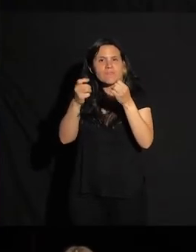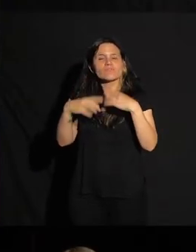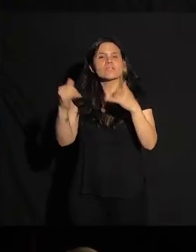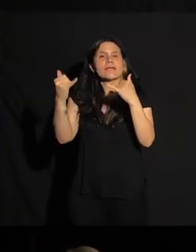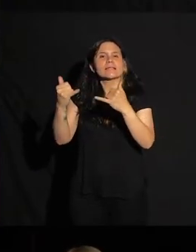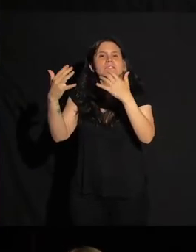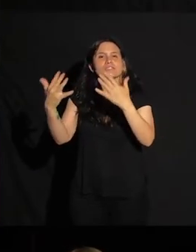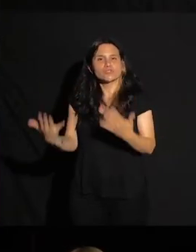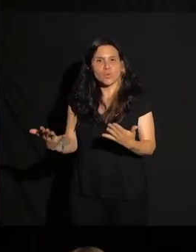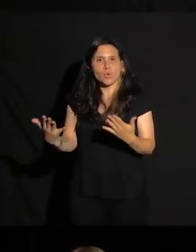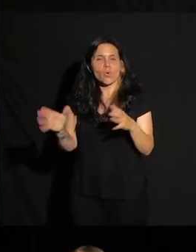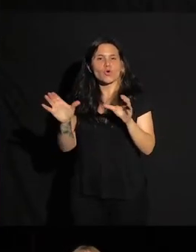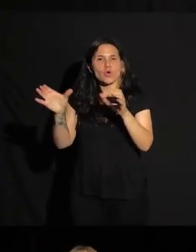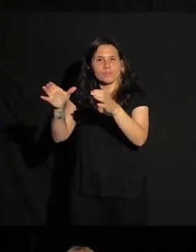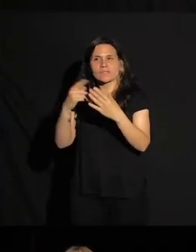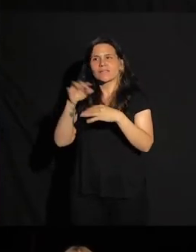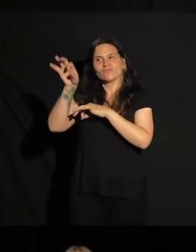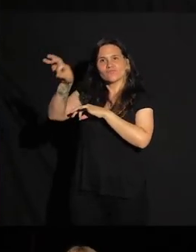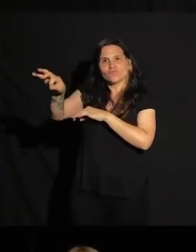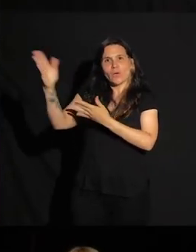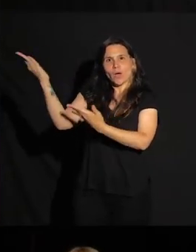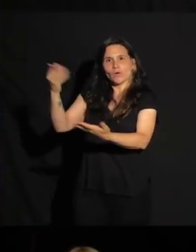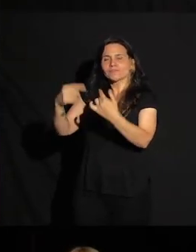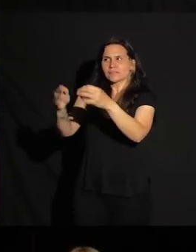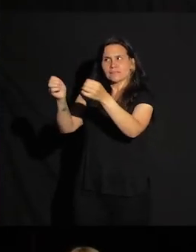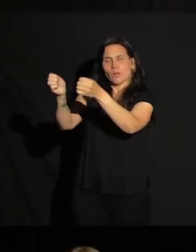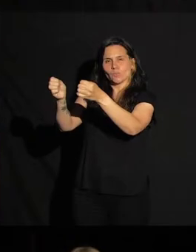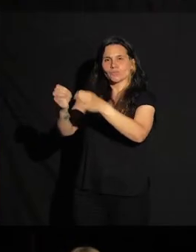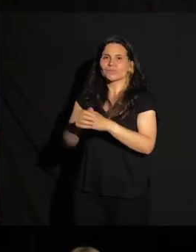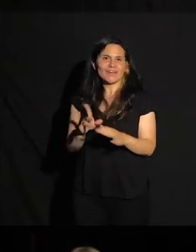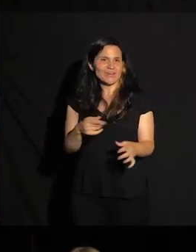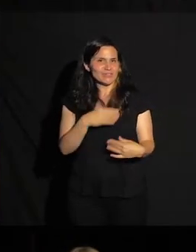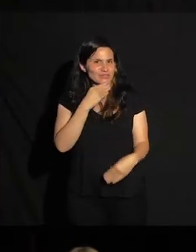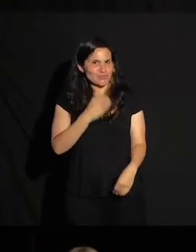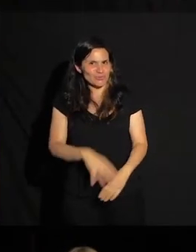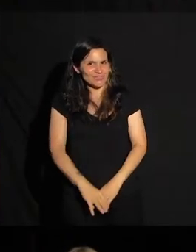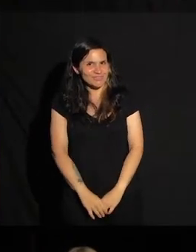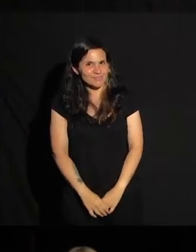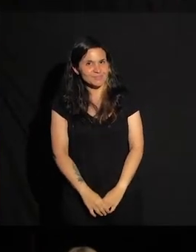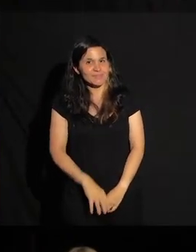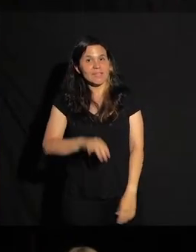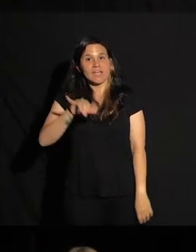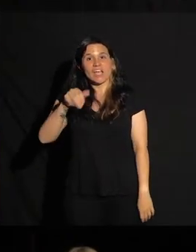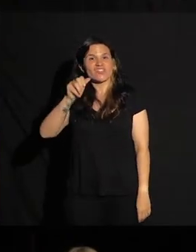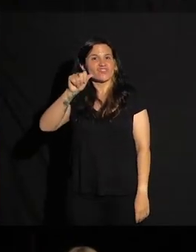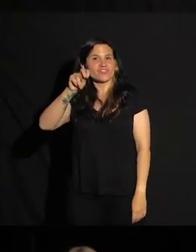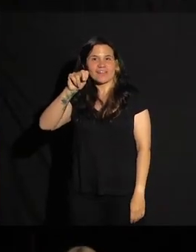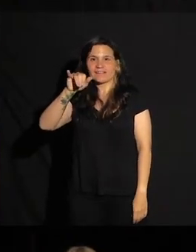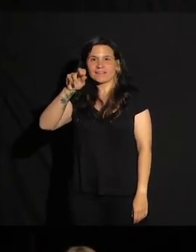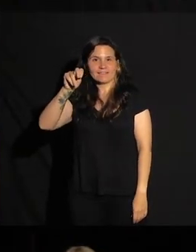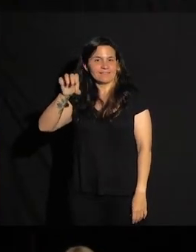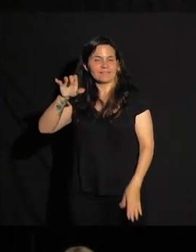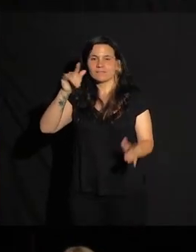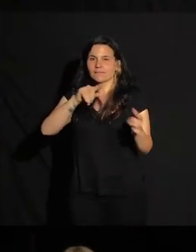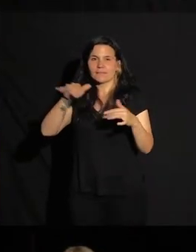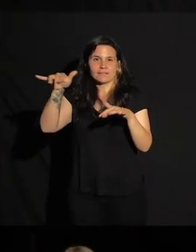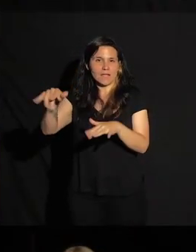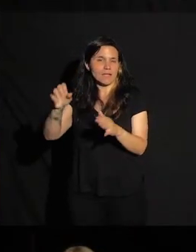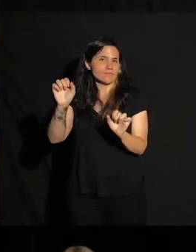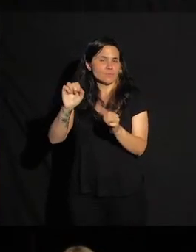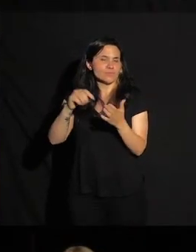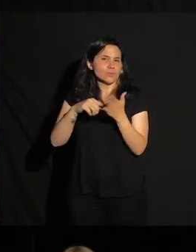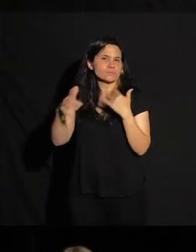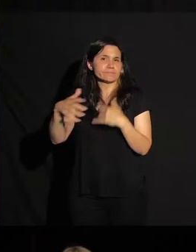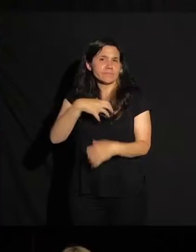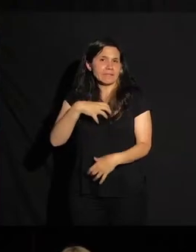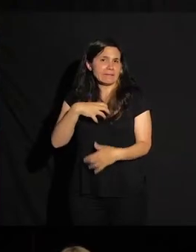ihren Auftritt. Oh, das finde ich toll, das freut mich. Ja, Janine kann heute Abend leider nicht da sein. Sie ist krank geworden. So ist das manchmal im